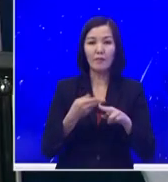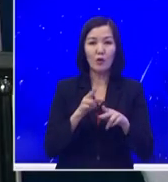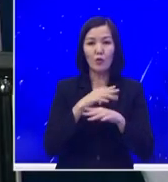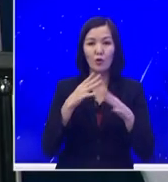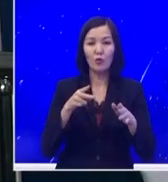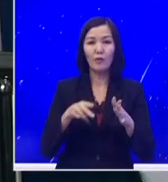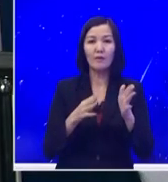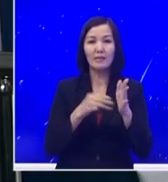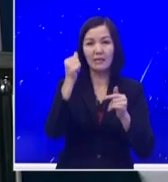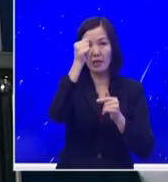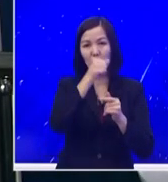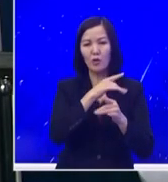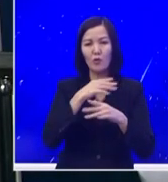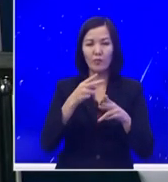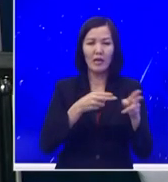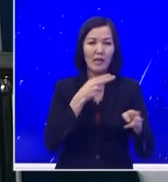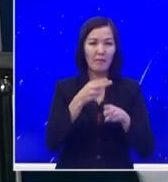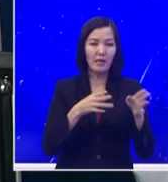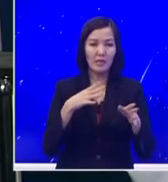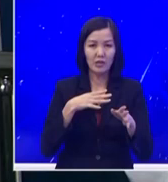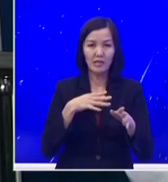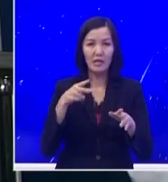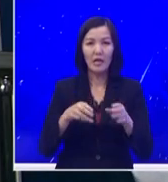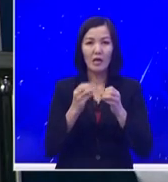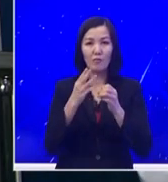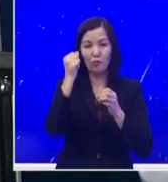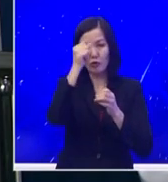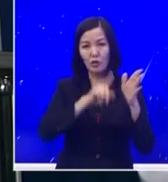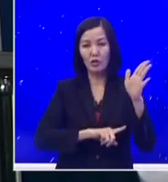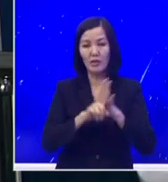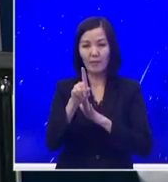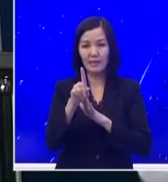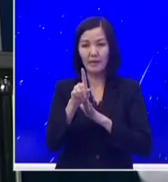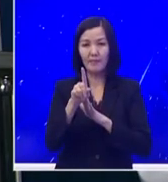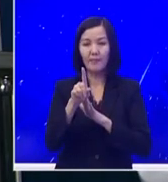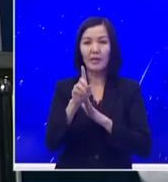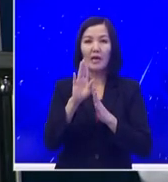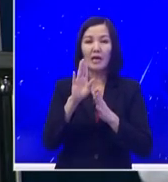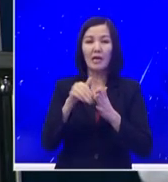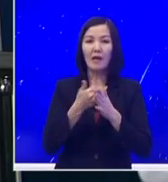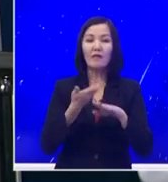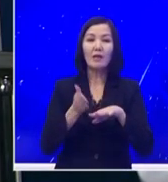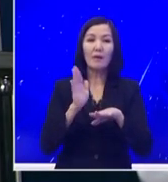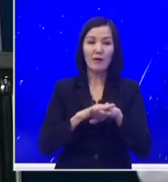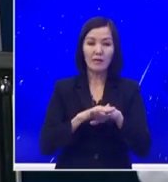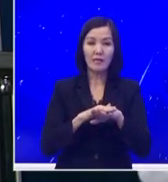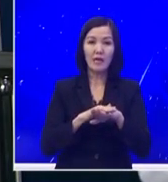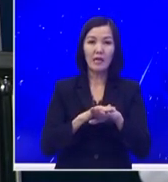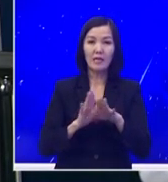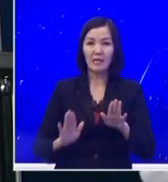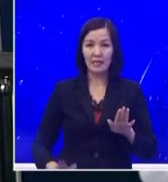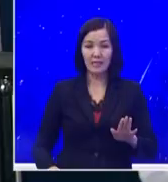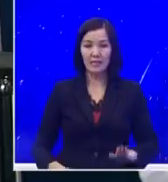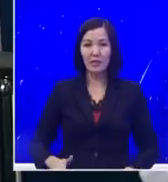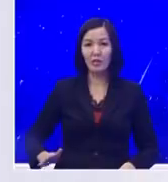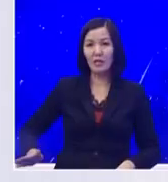2008-ден бері талай операциялар жасадық. 2013 жылдан бері осы негізгі бағытым осы тіземен жамбас